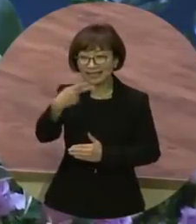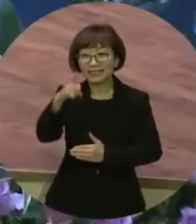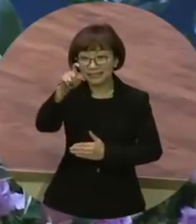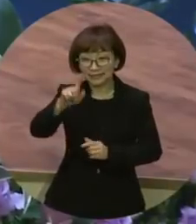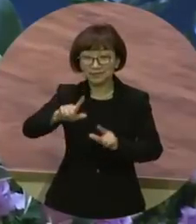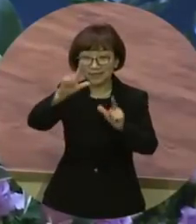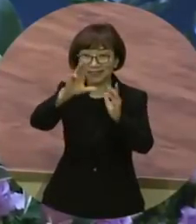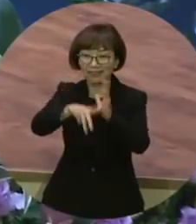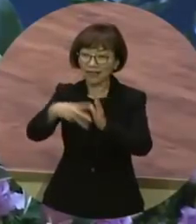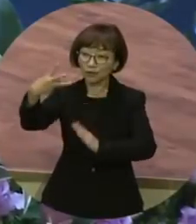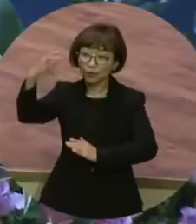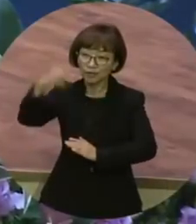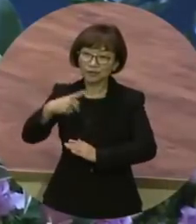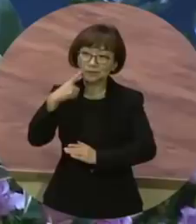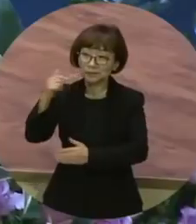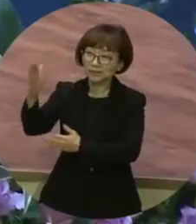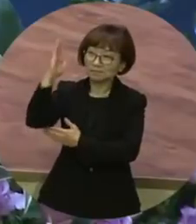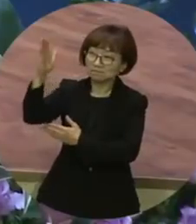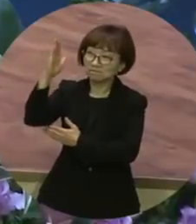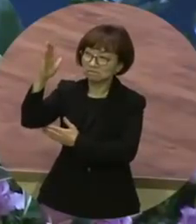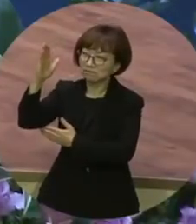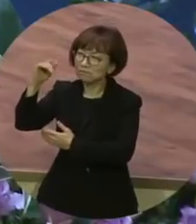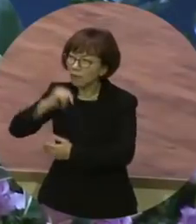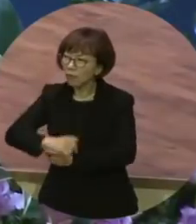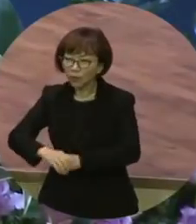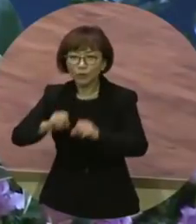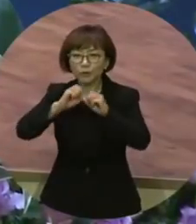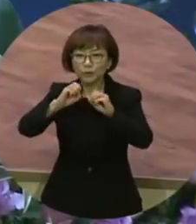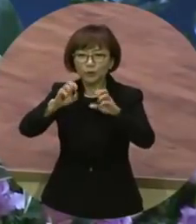선포하신 말씀이 바로 전도자의 삶이었어요.